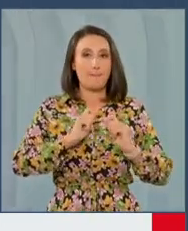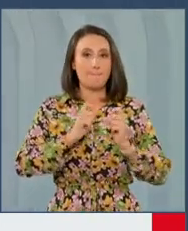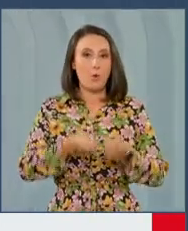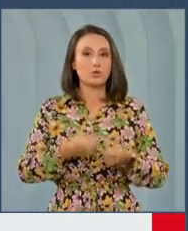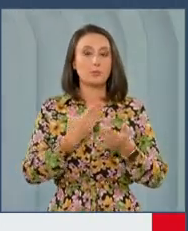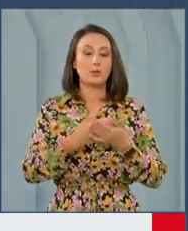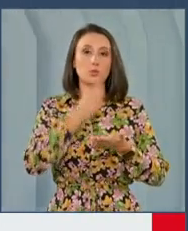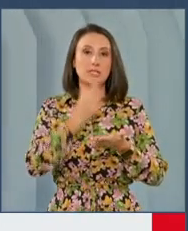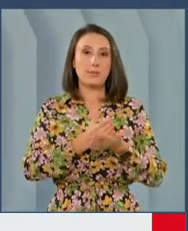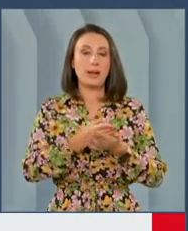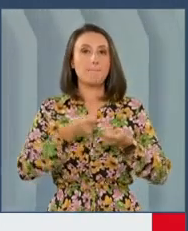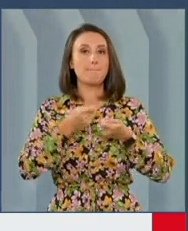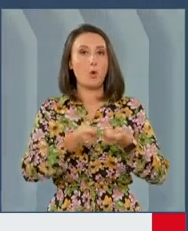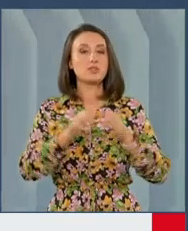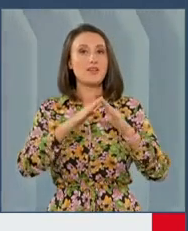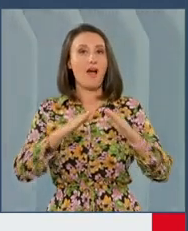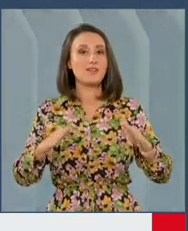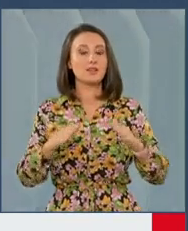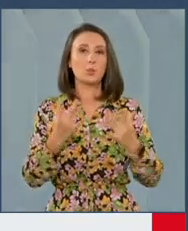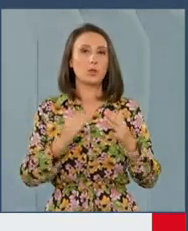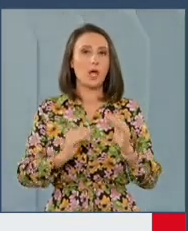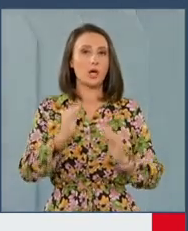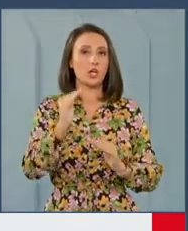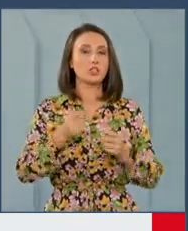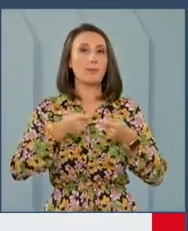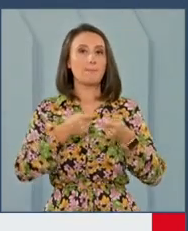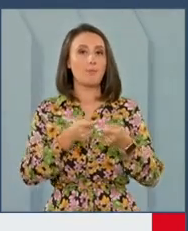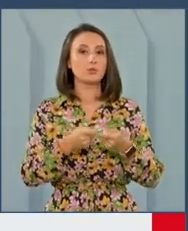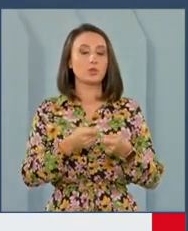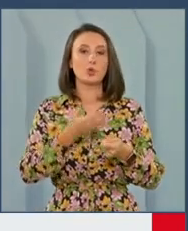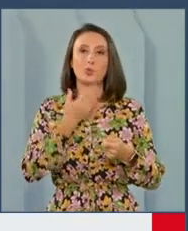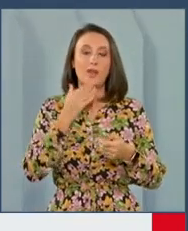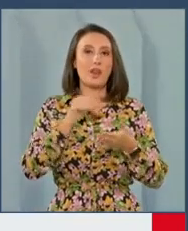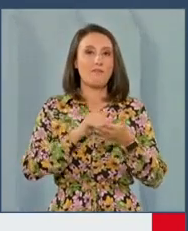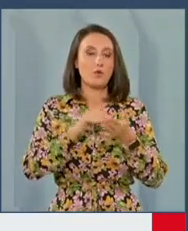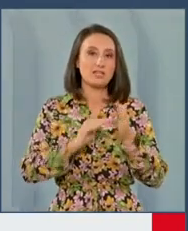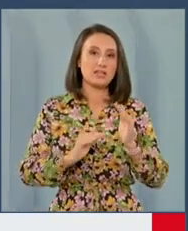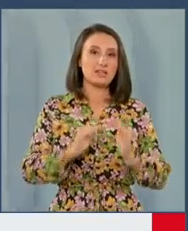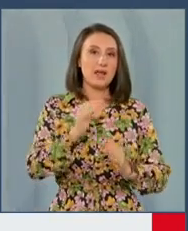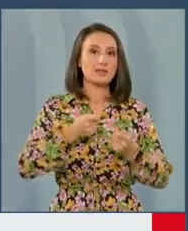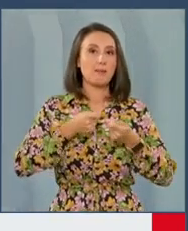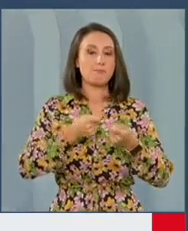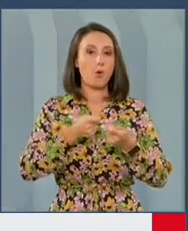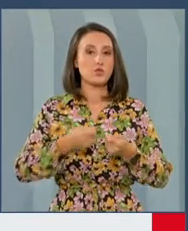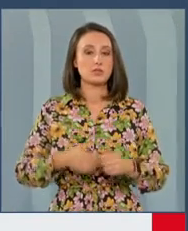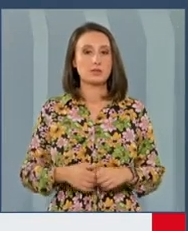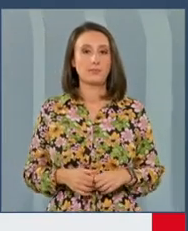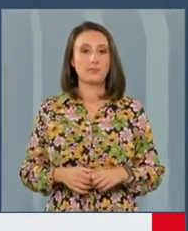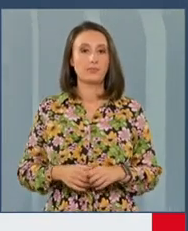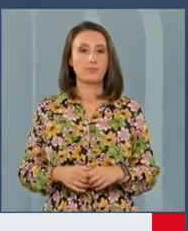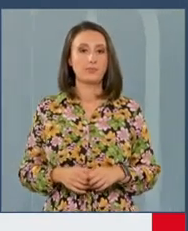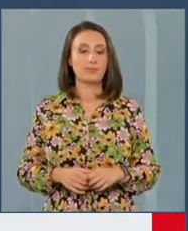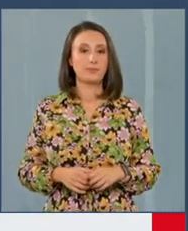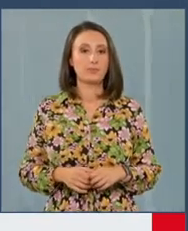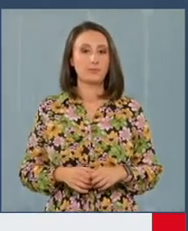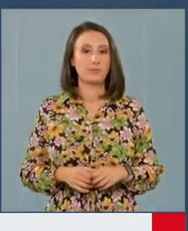a stabilirii impozitului pe proprietate. Cu cât ar crește impozitele? Nu e neapărat necesar să crească impozitele. După cum